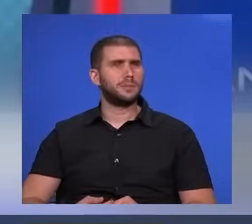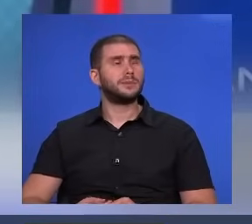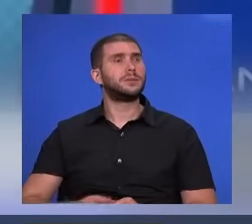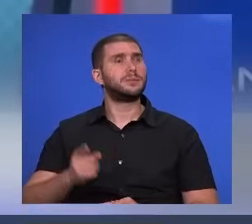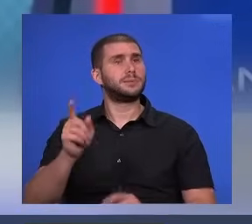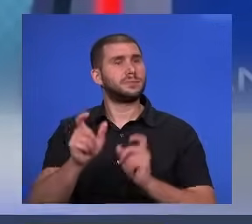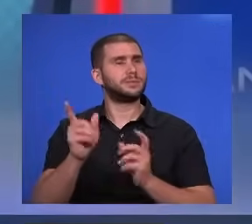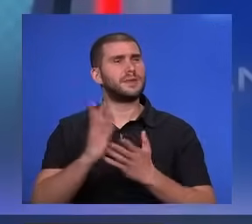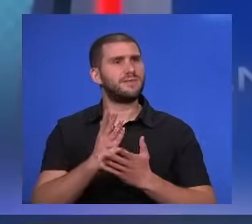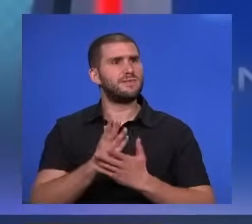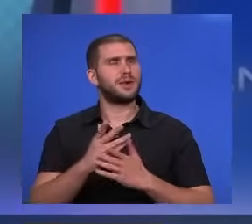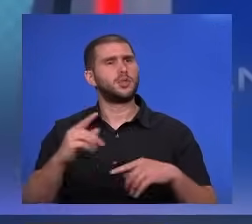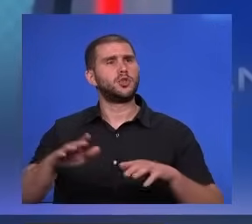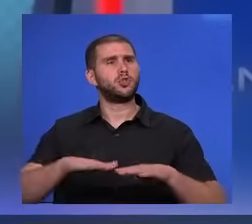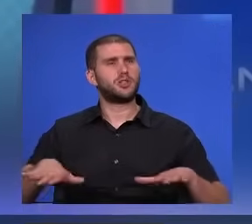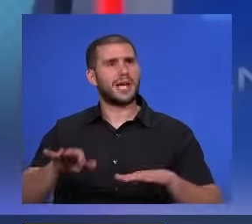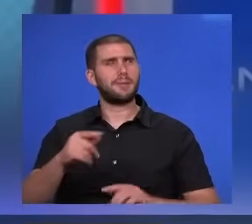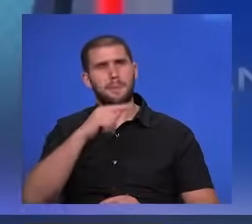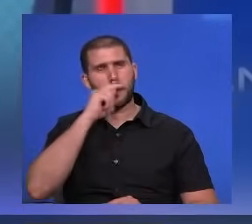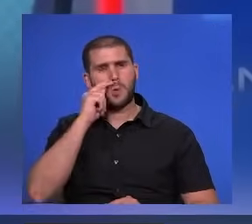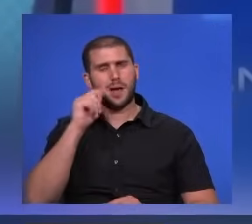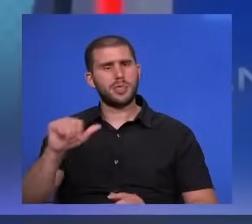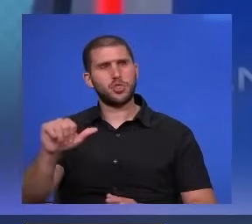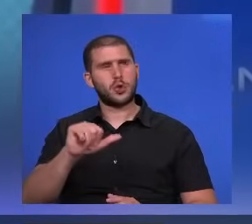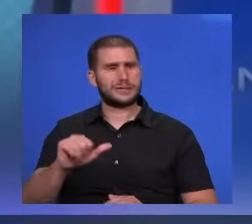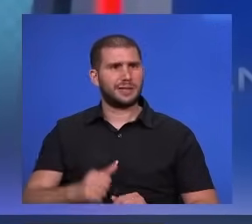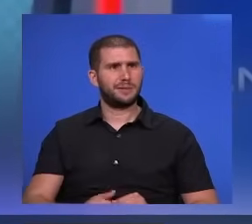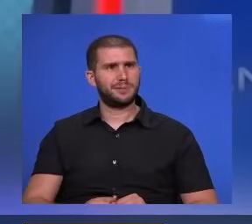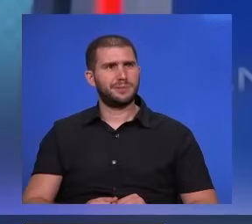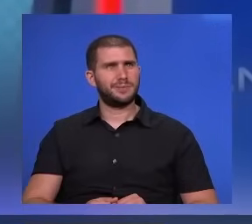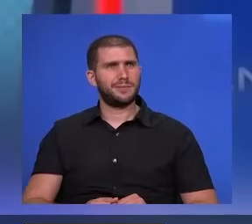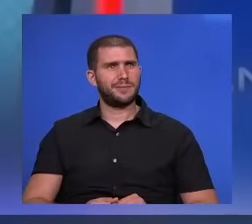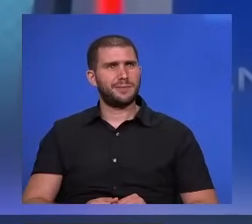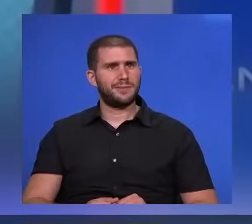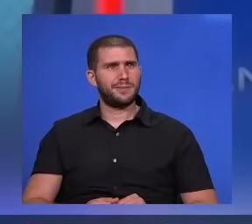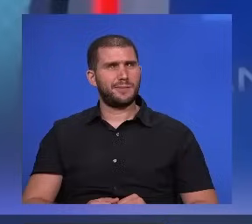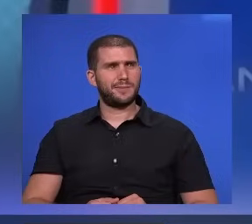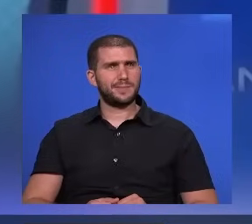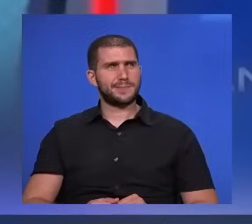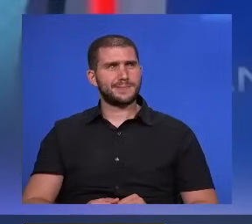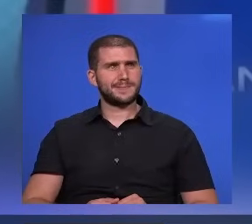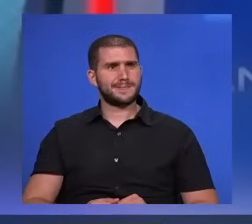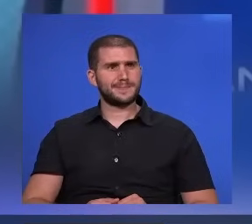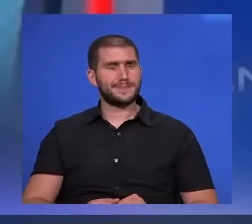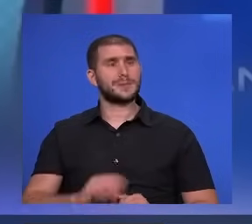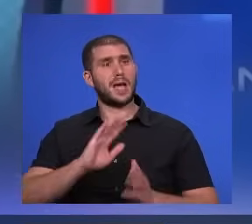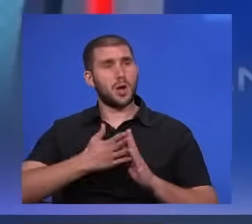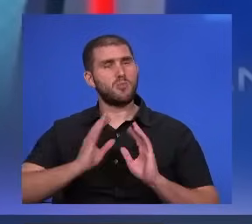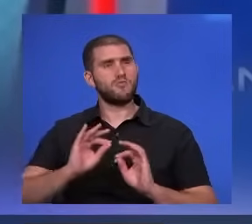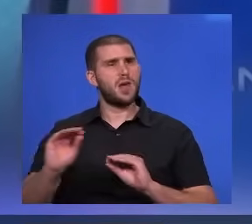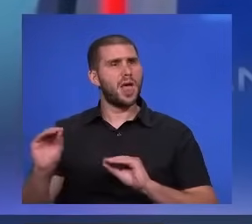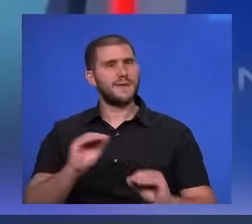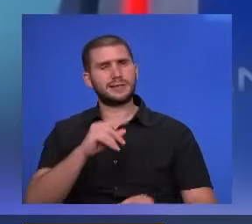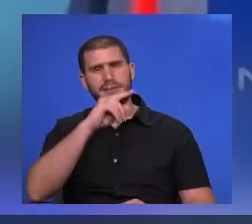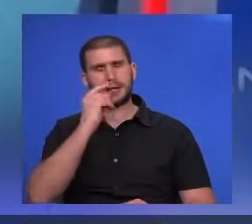cuyos integrantes impregnaban alfombras decorativas con cocaína líquida. Todo para llevarla